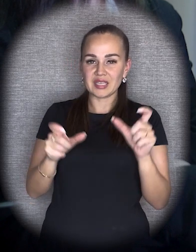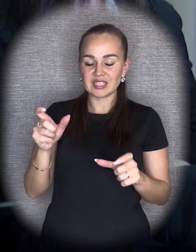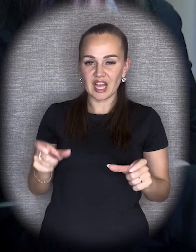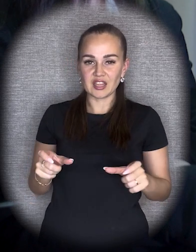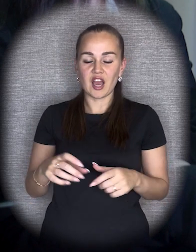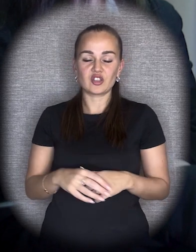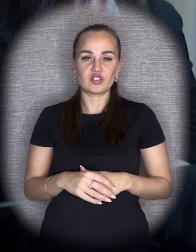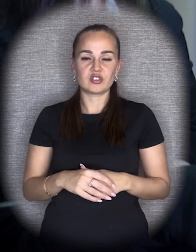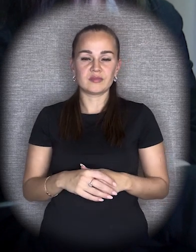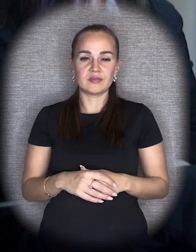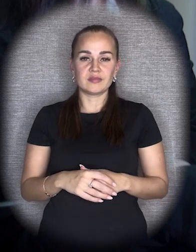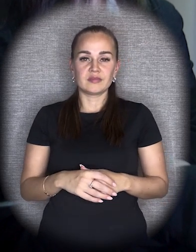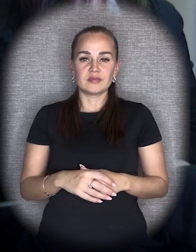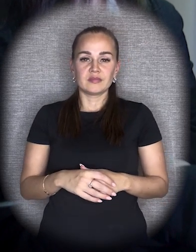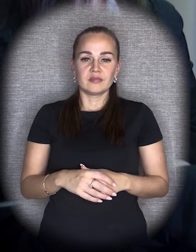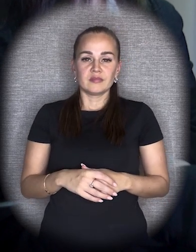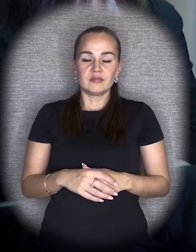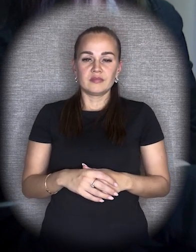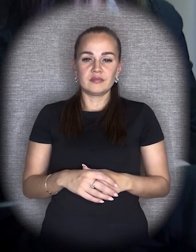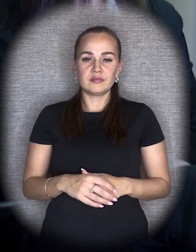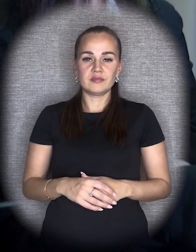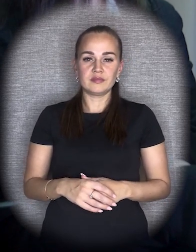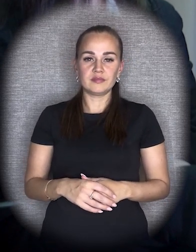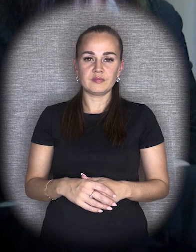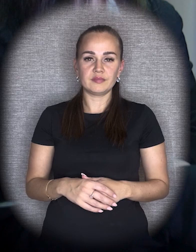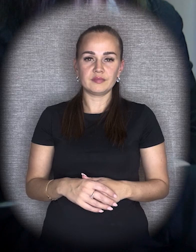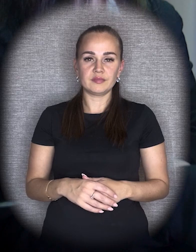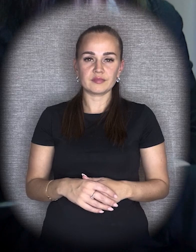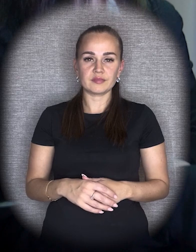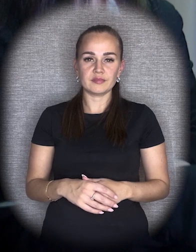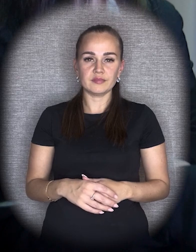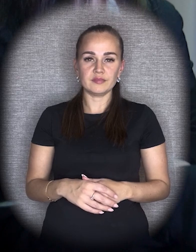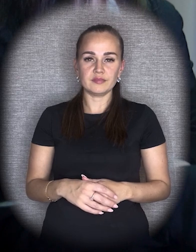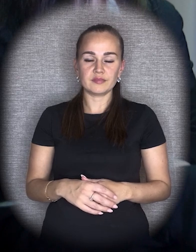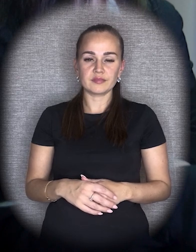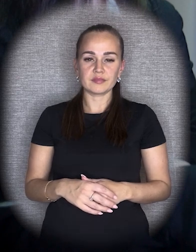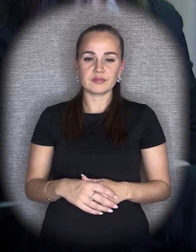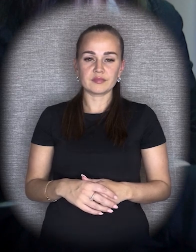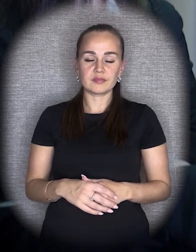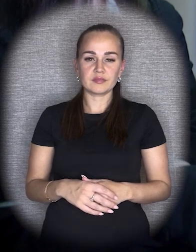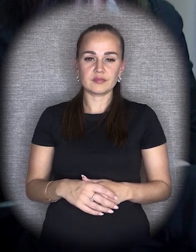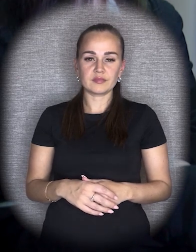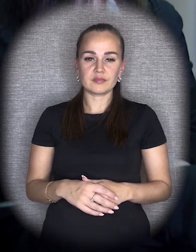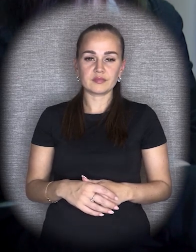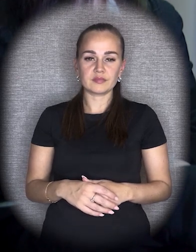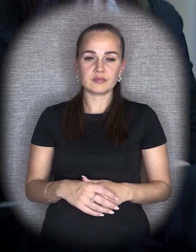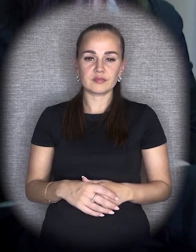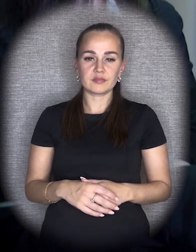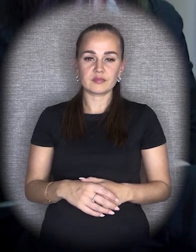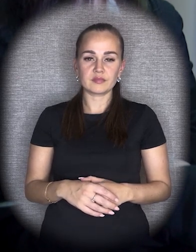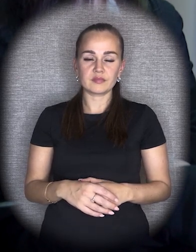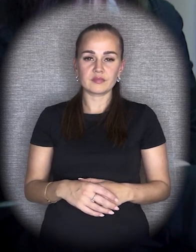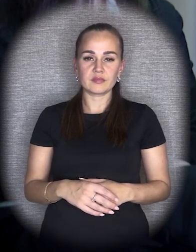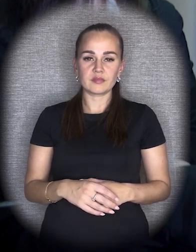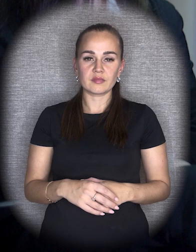с карты Беломорканала. Я не знаю, насколько это произведение ценно с точки зрения именно искусства, но, безусловно, для